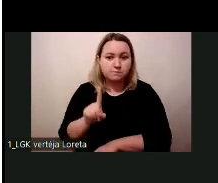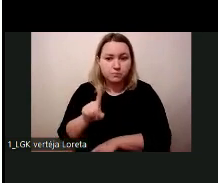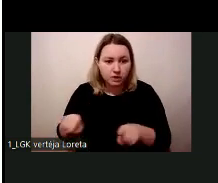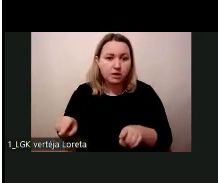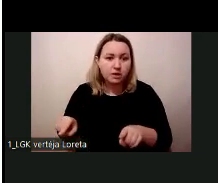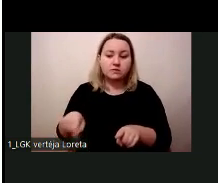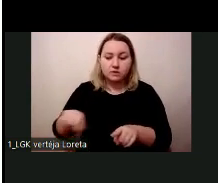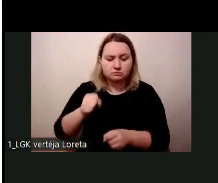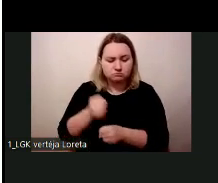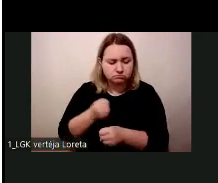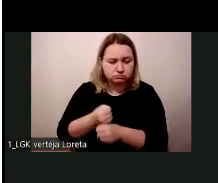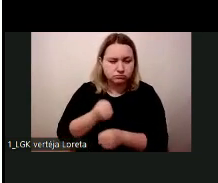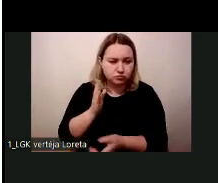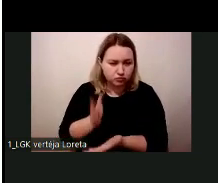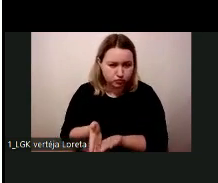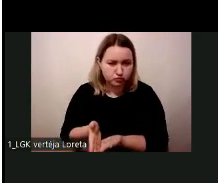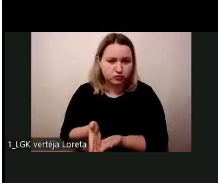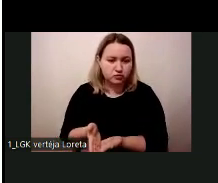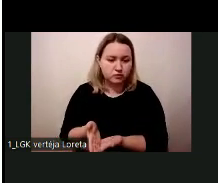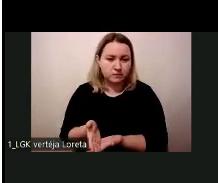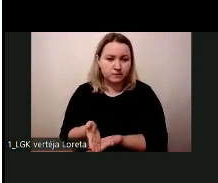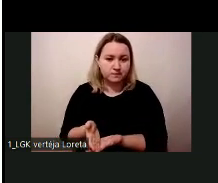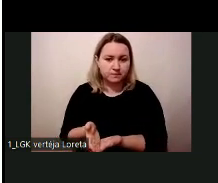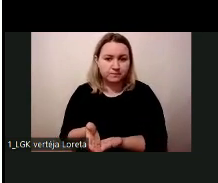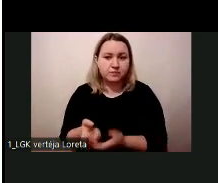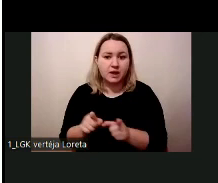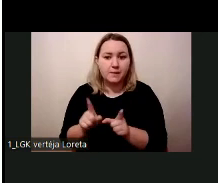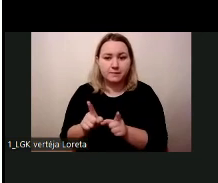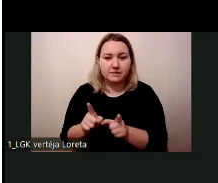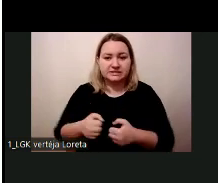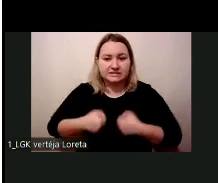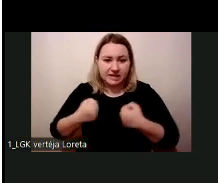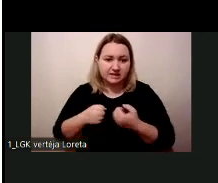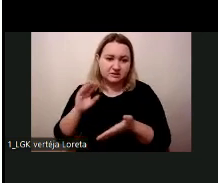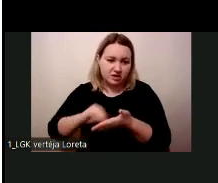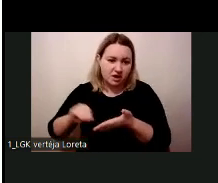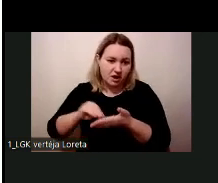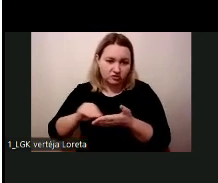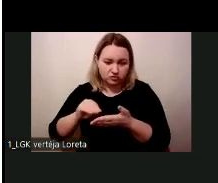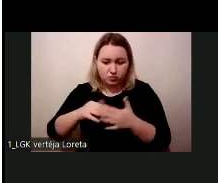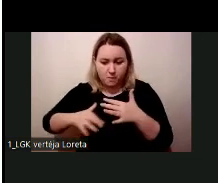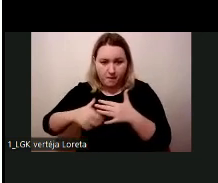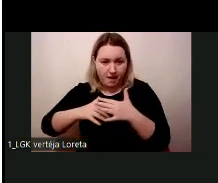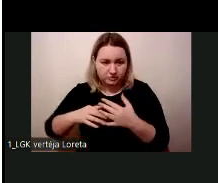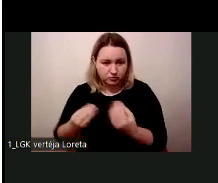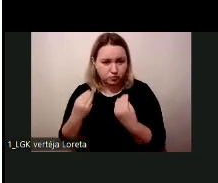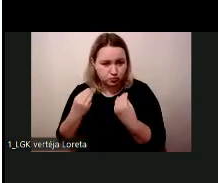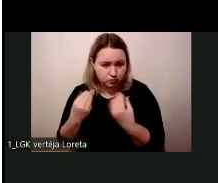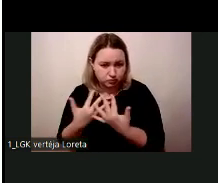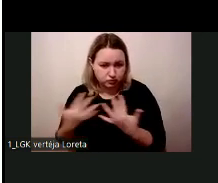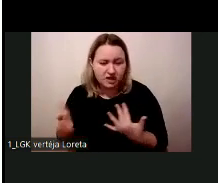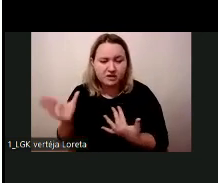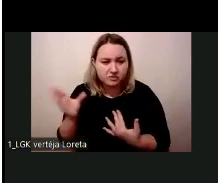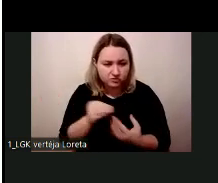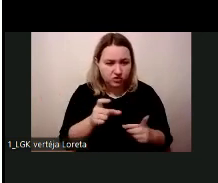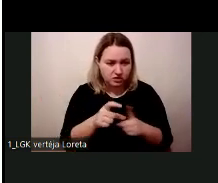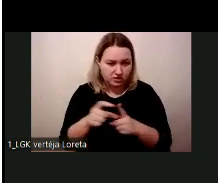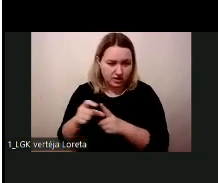dirba su visais šiais dalykais, tai yra raštingumo pagrindais. Ir visose dalykuose